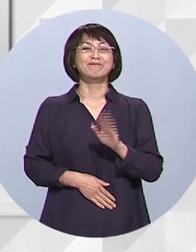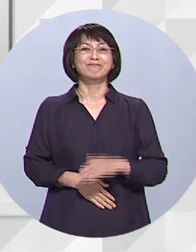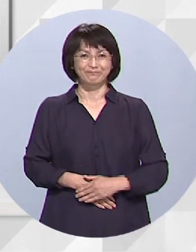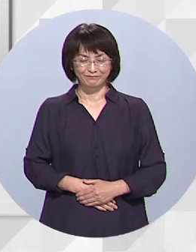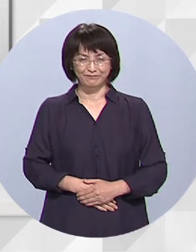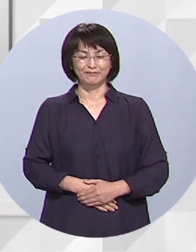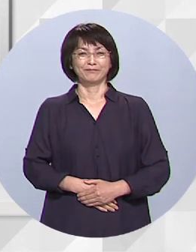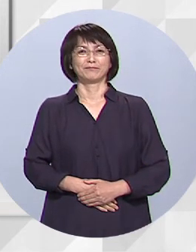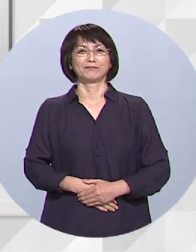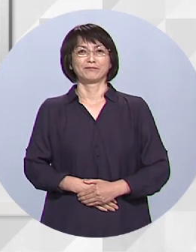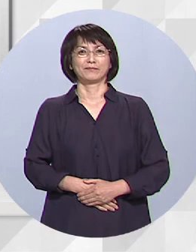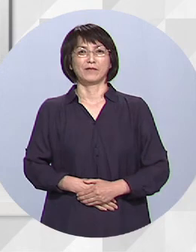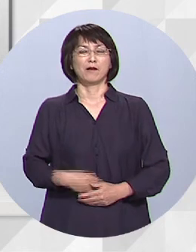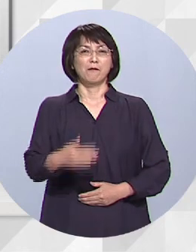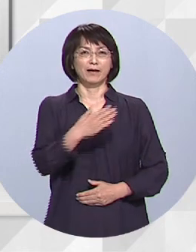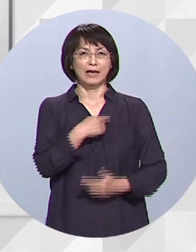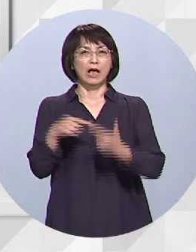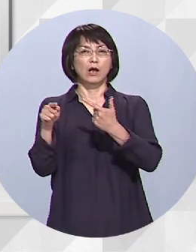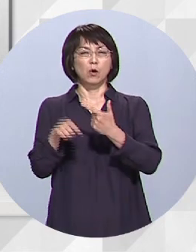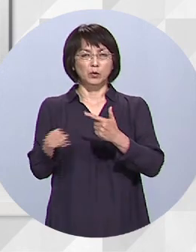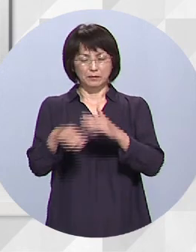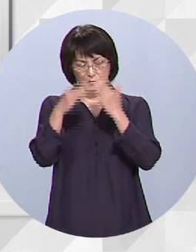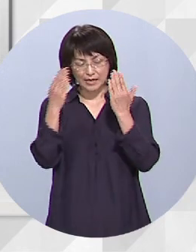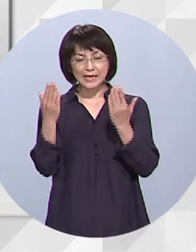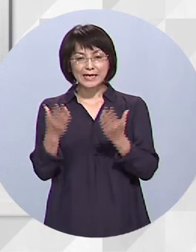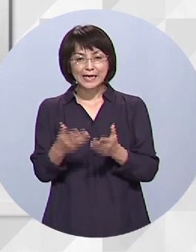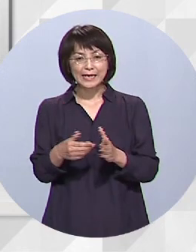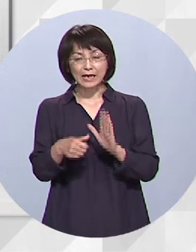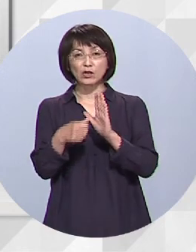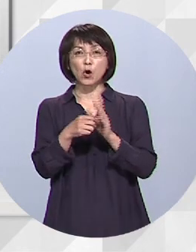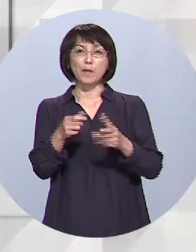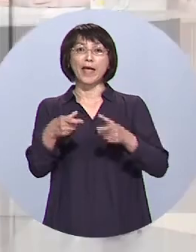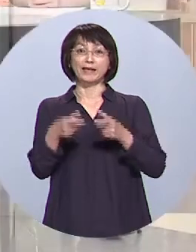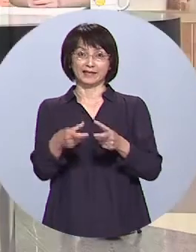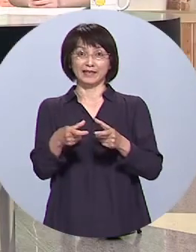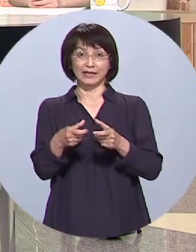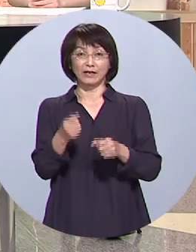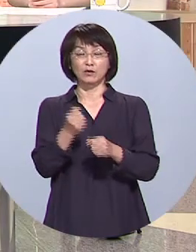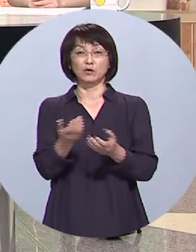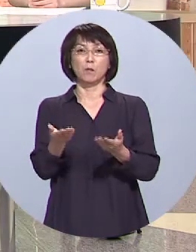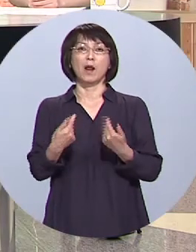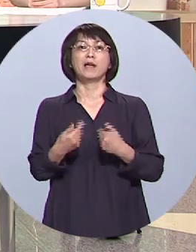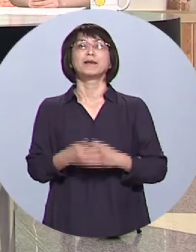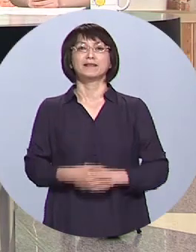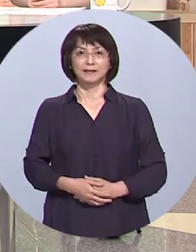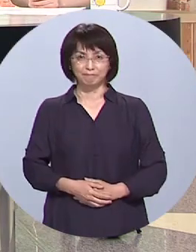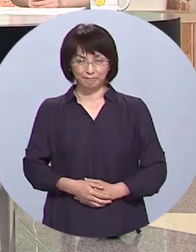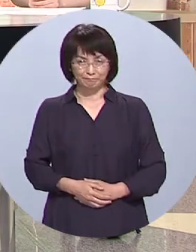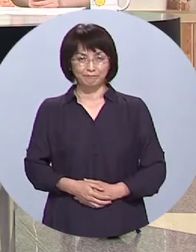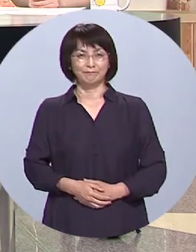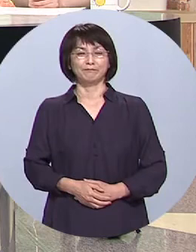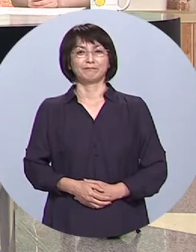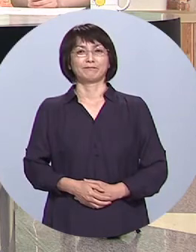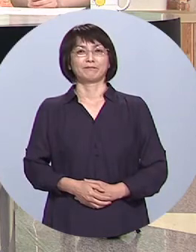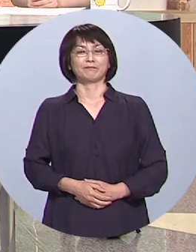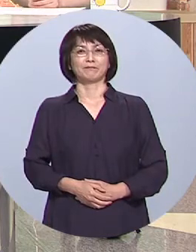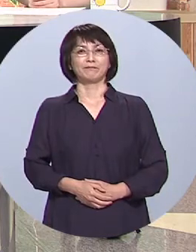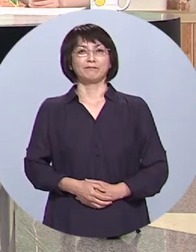してくださってよかった。 私たち、ね、6人全員の名刺を作っていただきました。 はい、 ね、かなえさんもいらっしゃいますんで。 いらっしゃいます、はい、 見てますか。